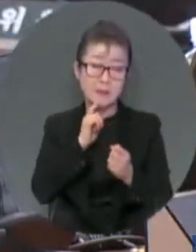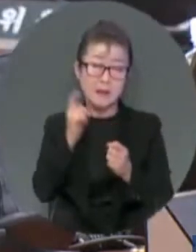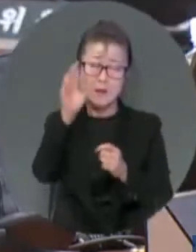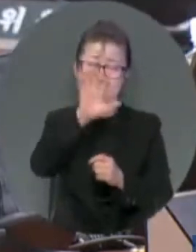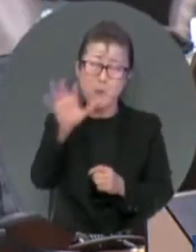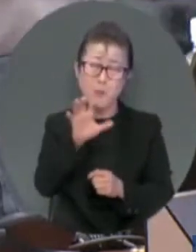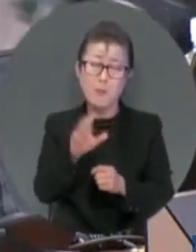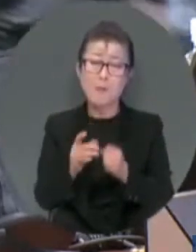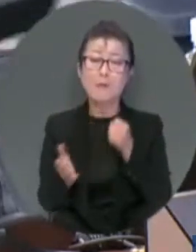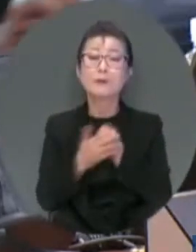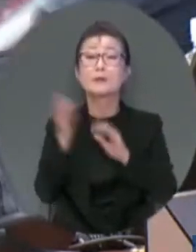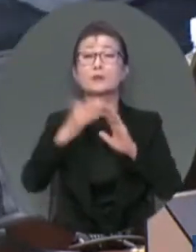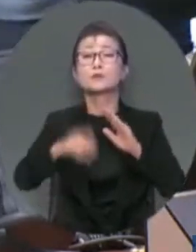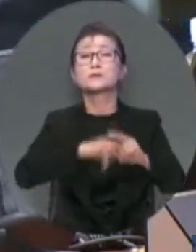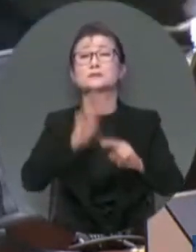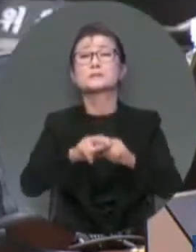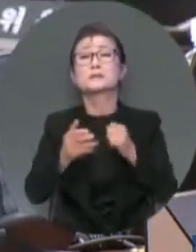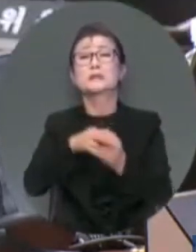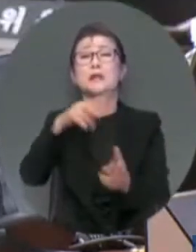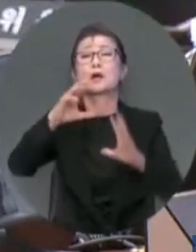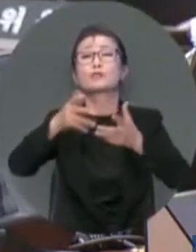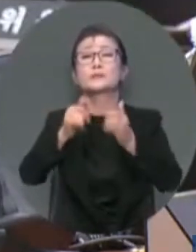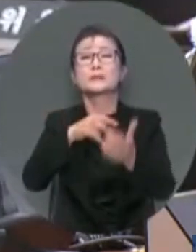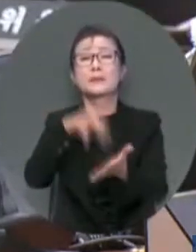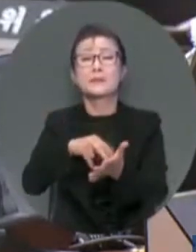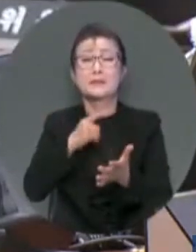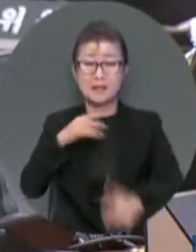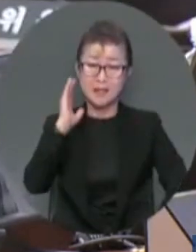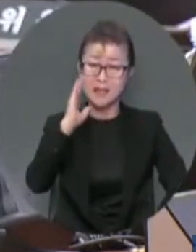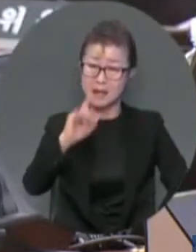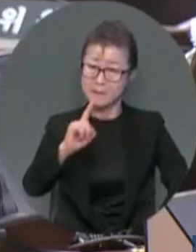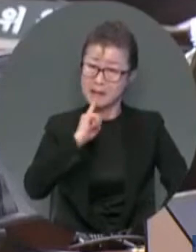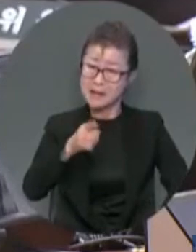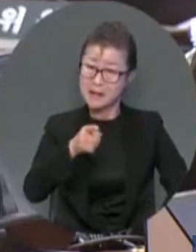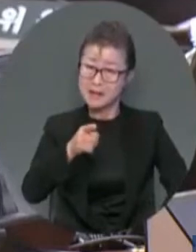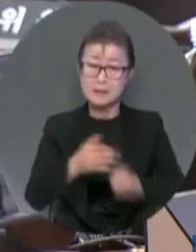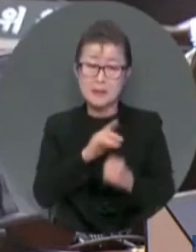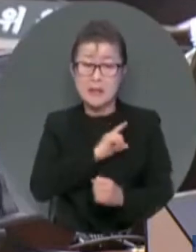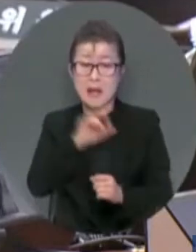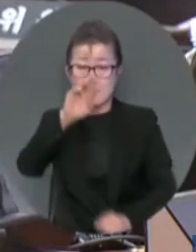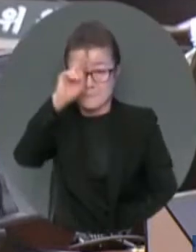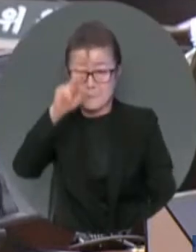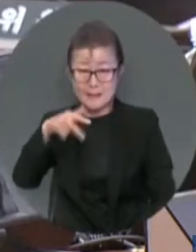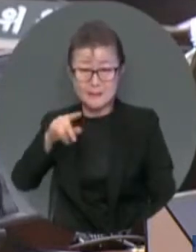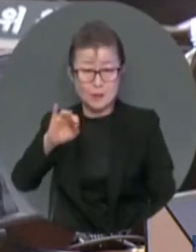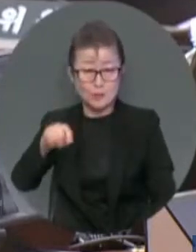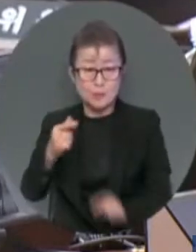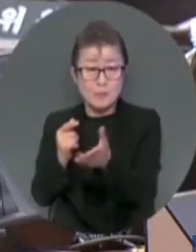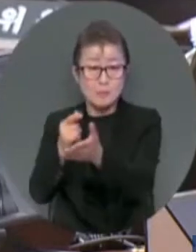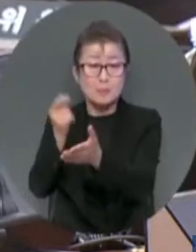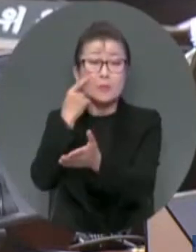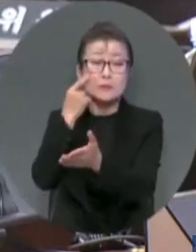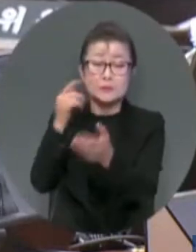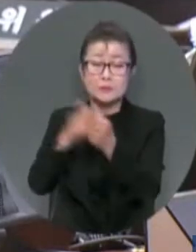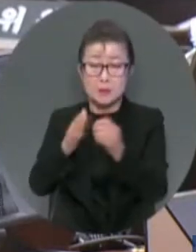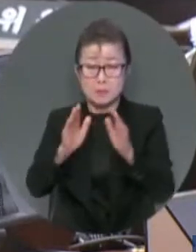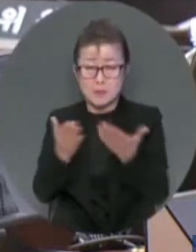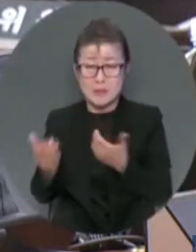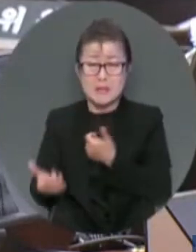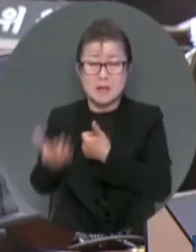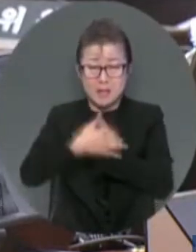앞에 할 말입니까? 박정훈 대령 보십시오. 본인 위증의 벌을